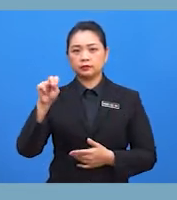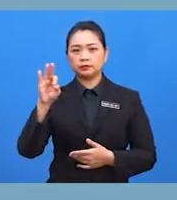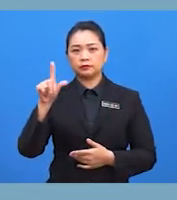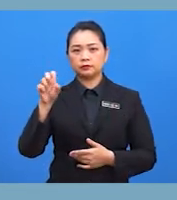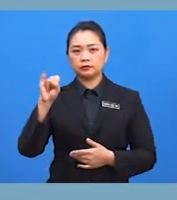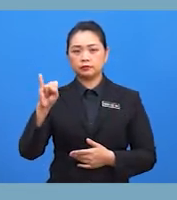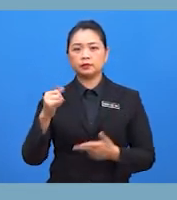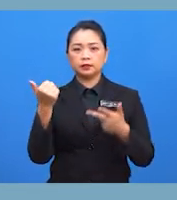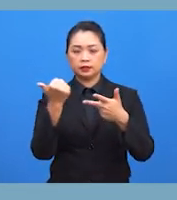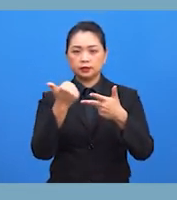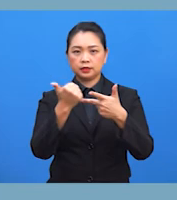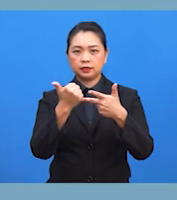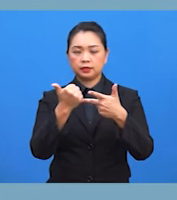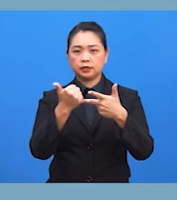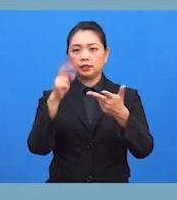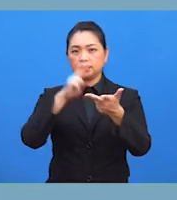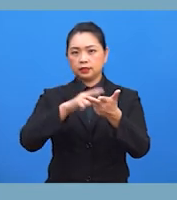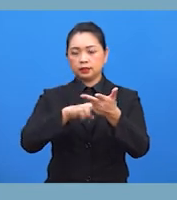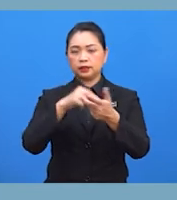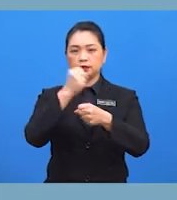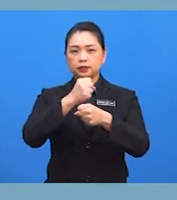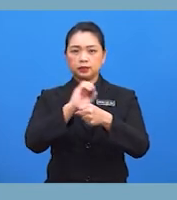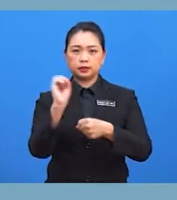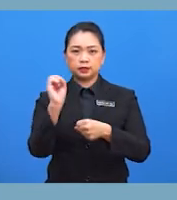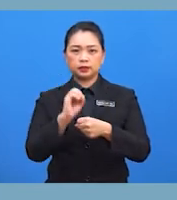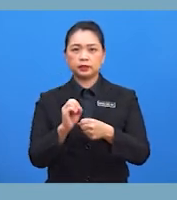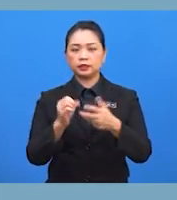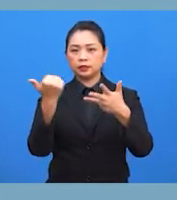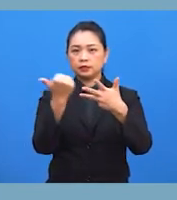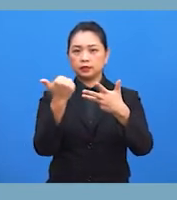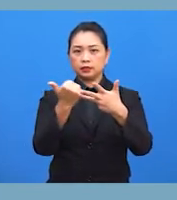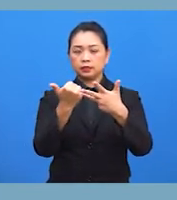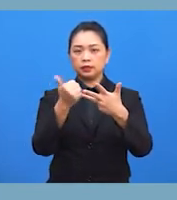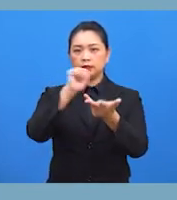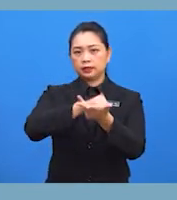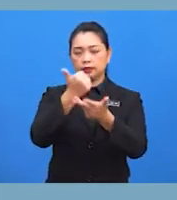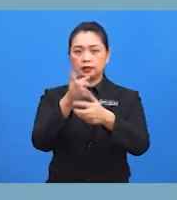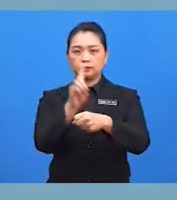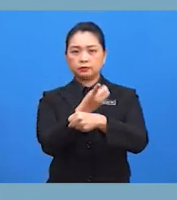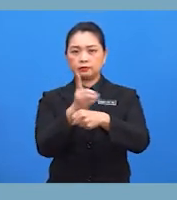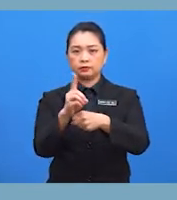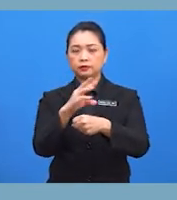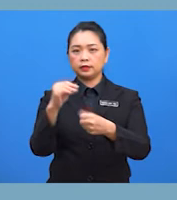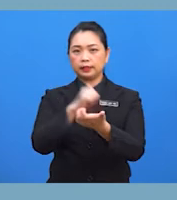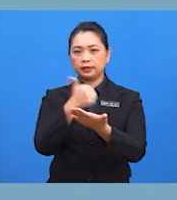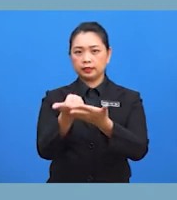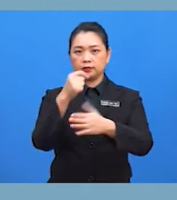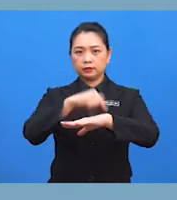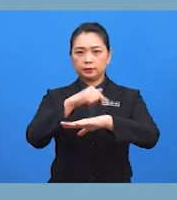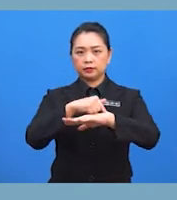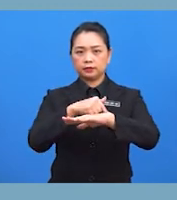inflasi. Yang ketiga, kadar pengangguran. Yang keempat, akaun dagangan dan akaun